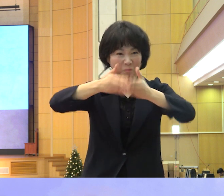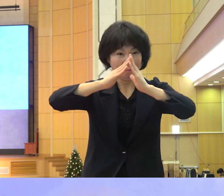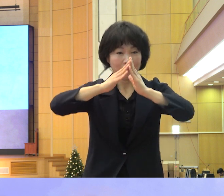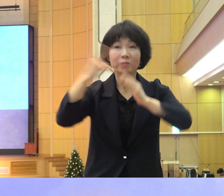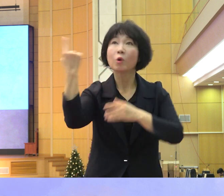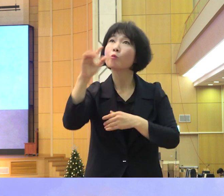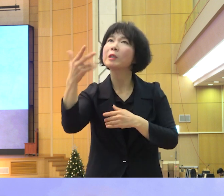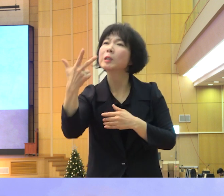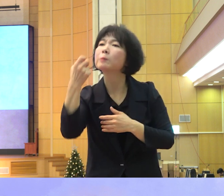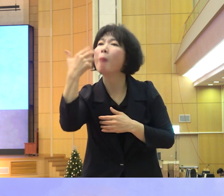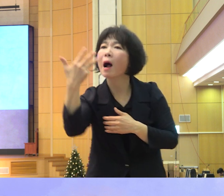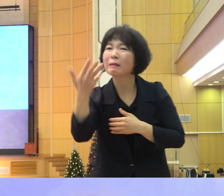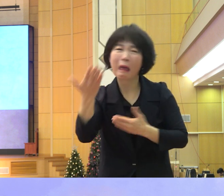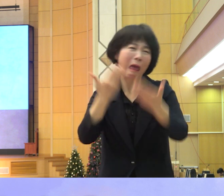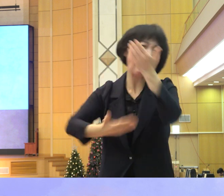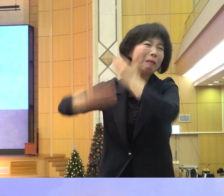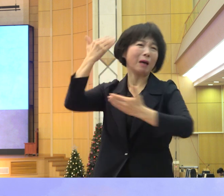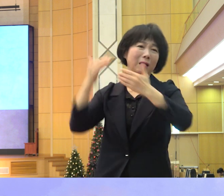세상에,